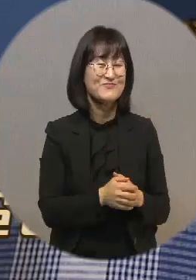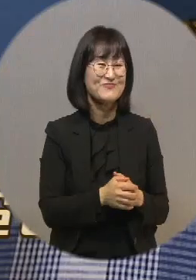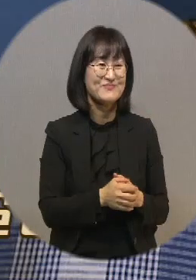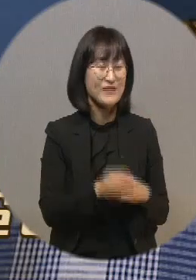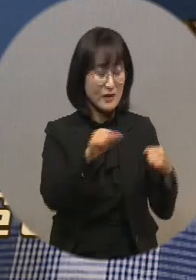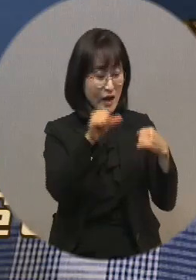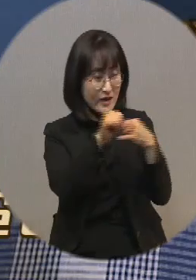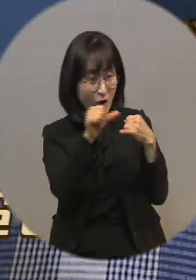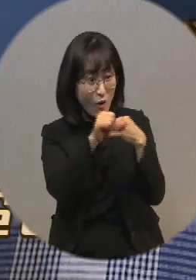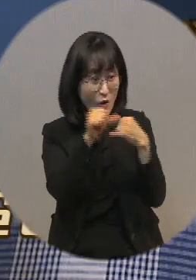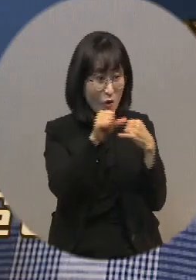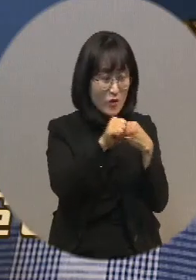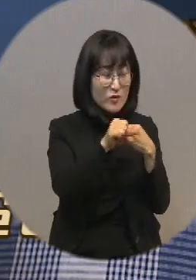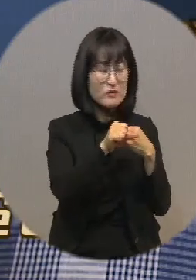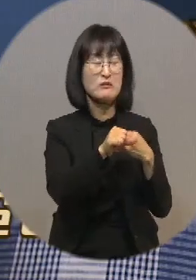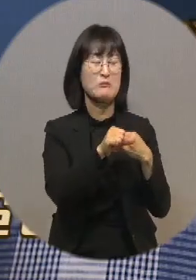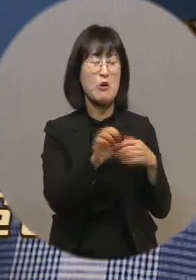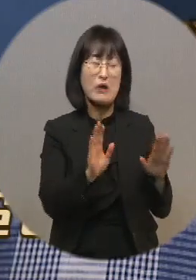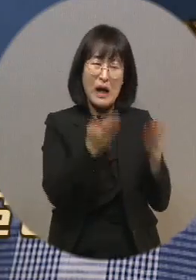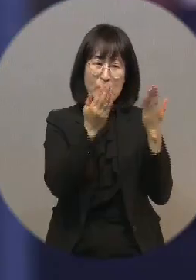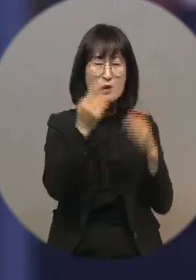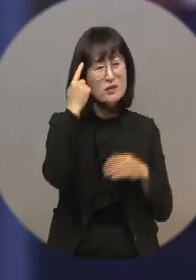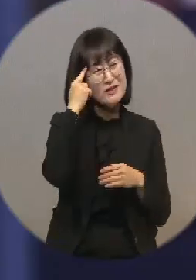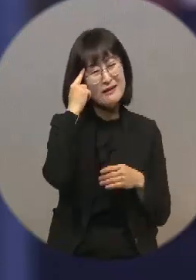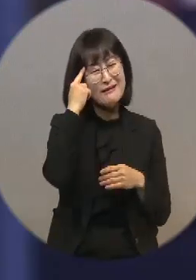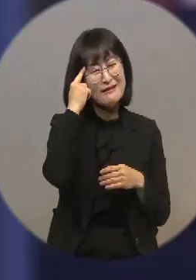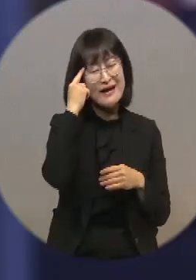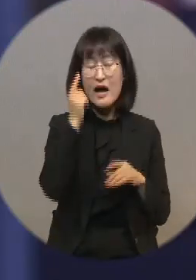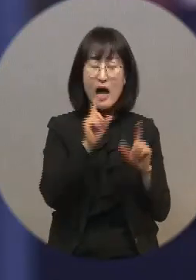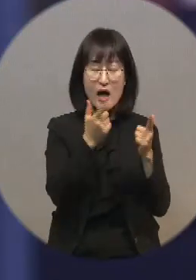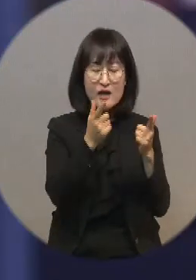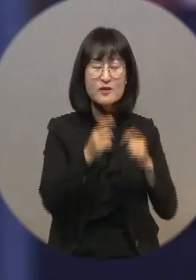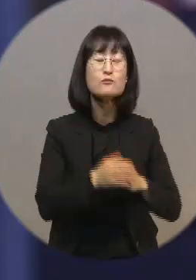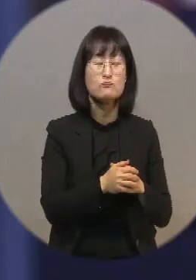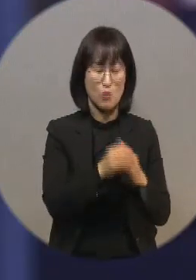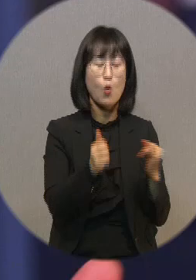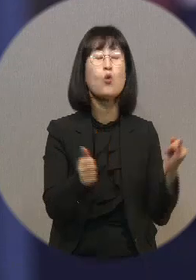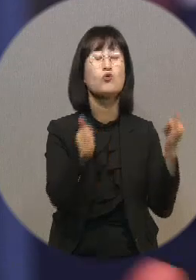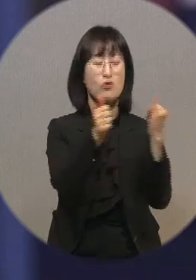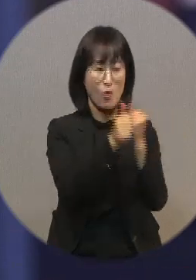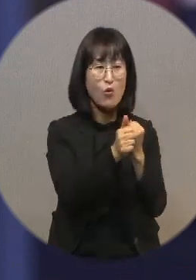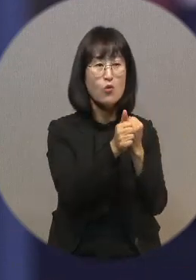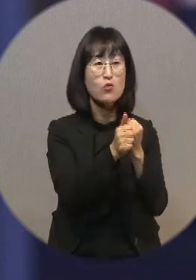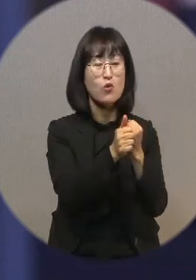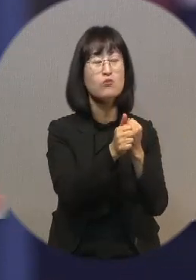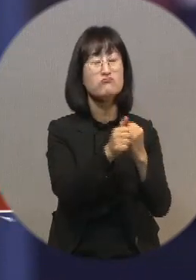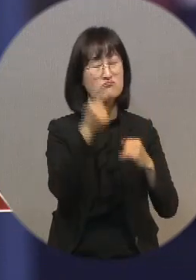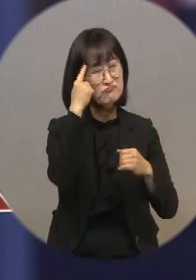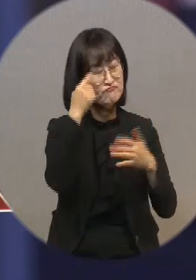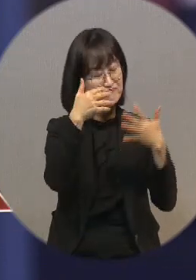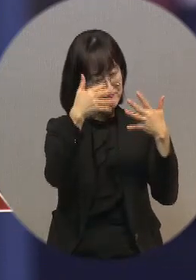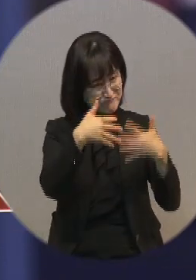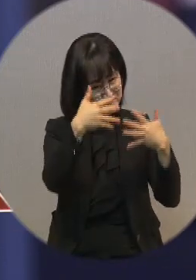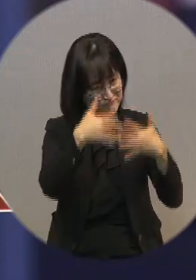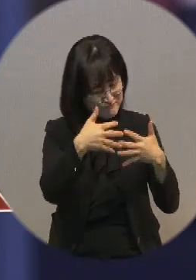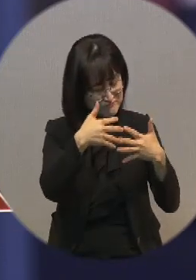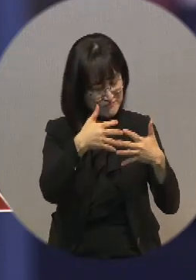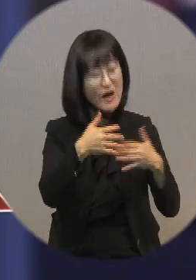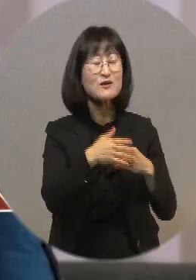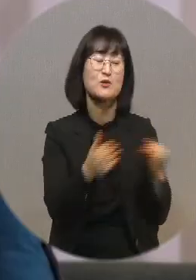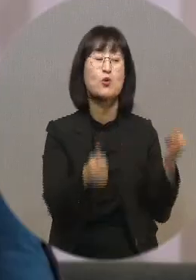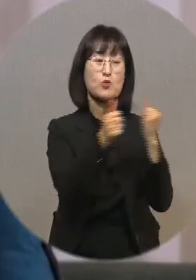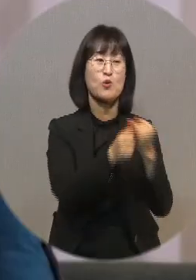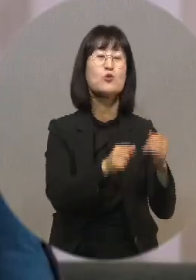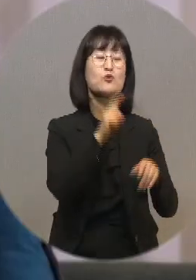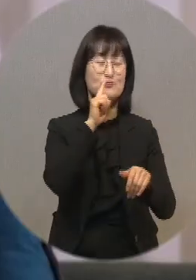할게요. 이게 안 되더라고요. 처음부터 뭐 결혼 할까요 말까요 조건 뭐 이렇게 해가지고 따져보고 뭐 지금 합시다 이렇게 된 거예요.